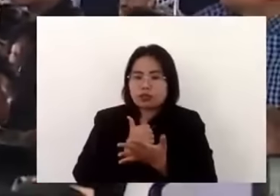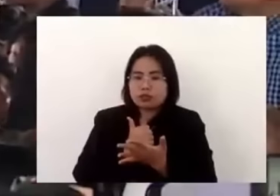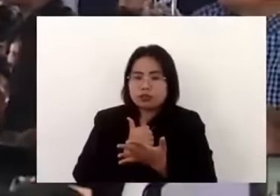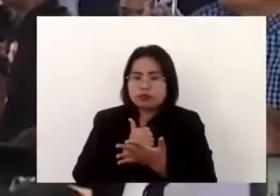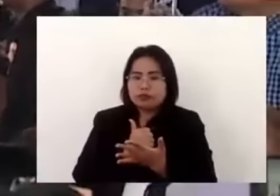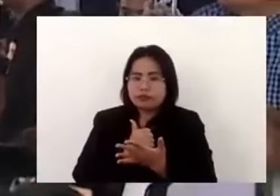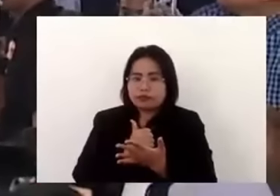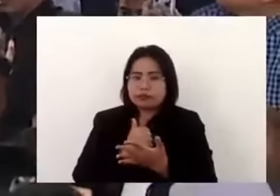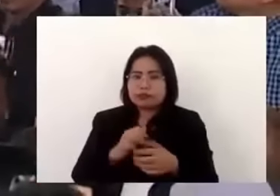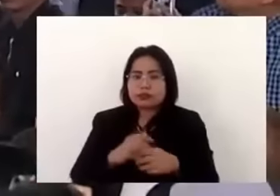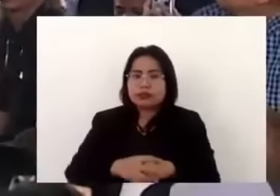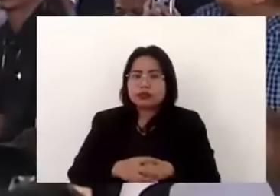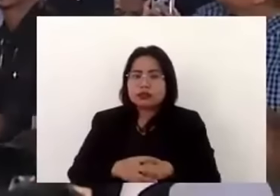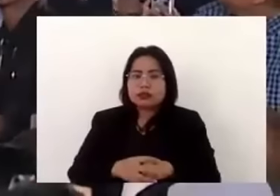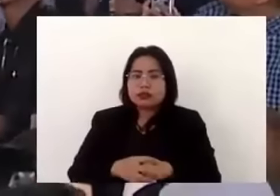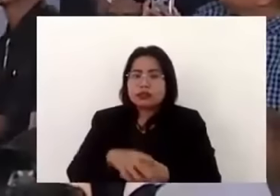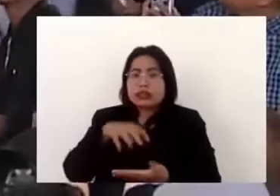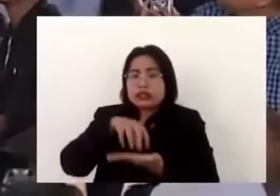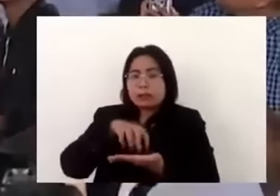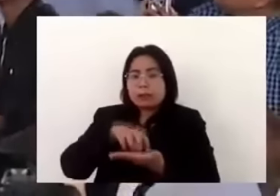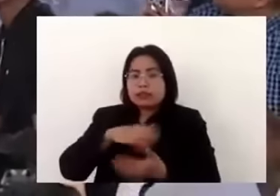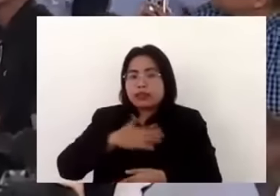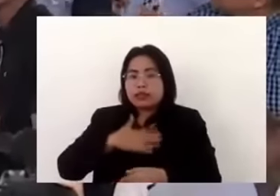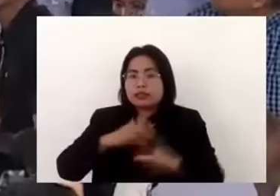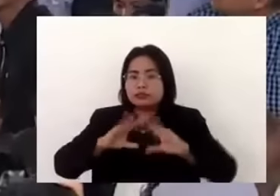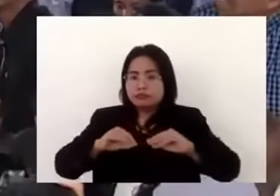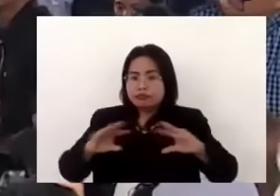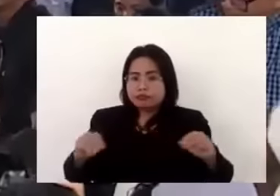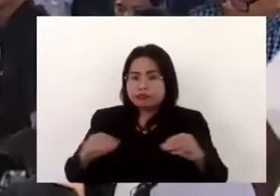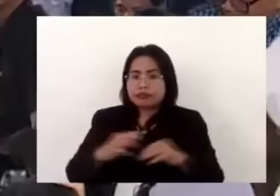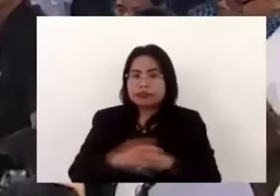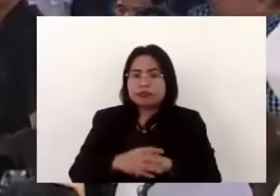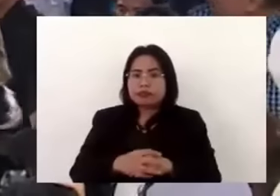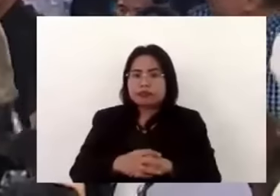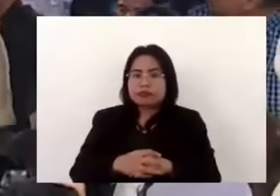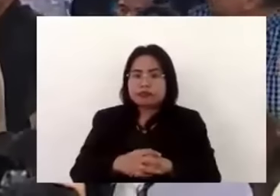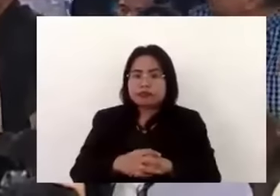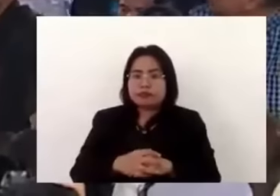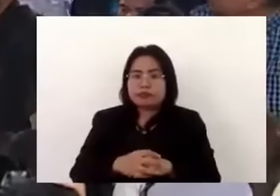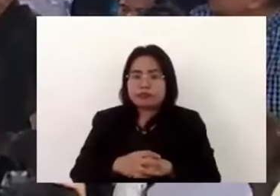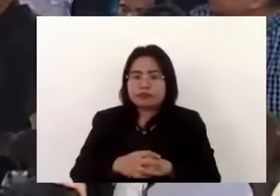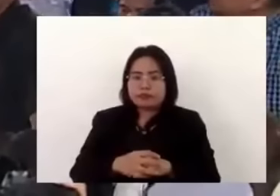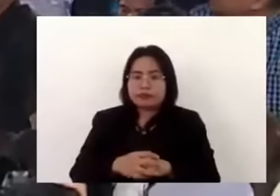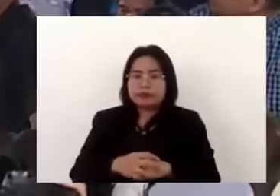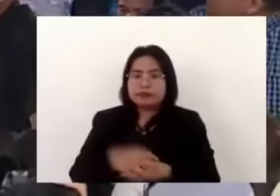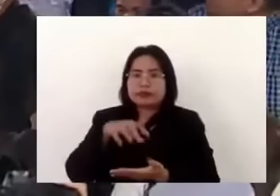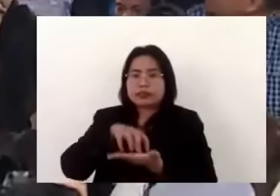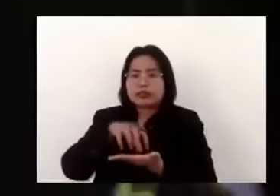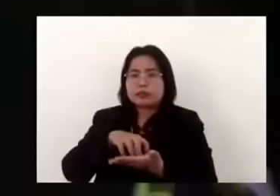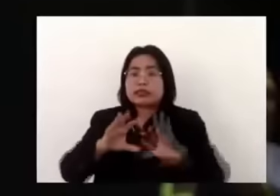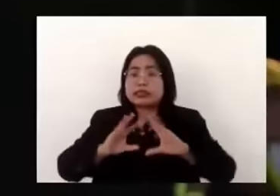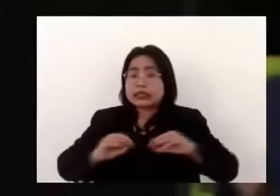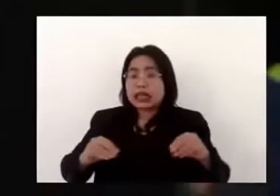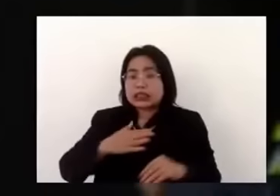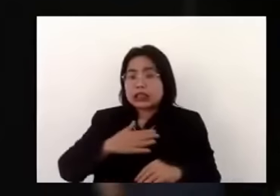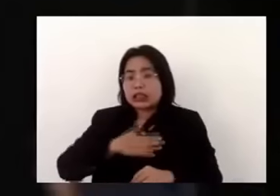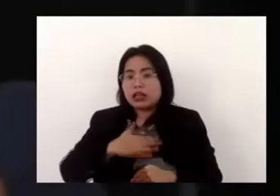kebetulan Di tempat saya bekerja di tempat saya bekerja